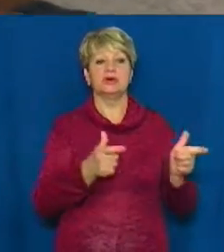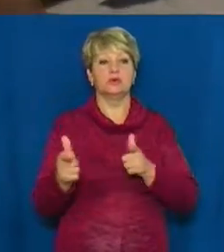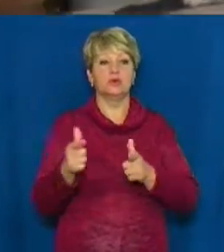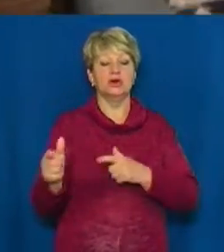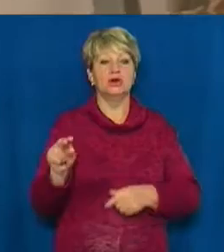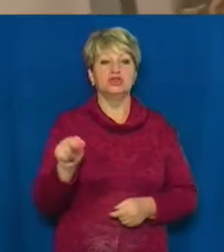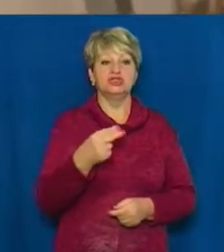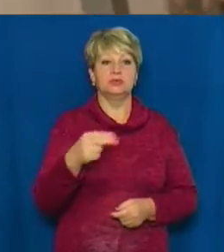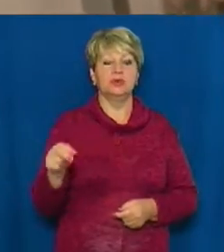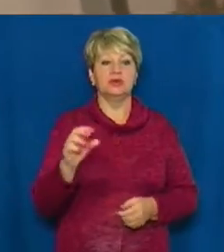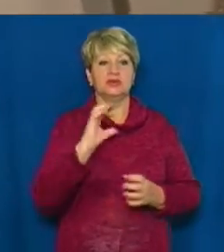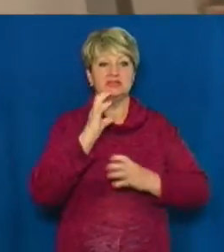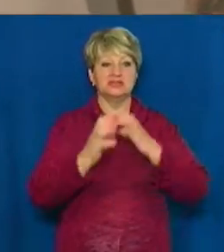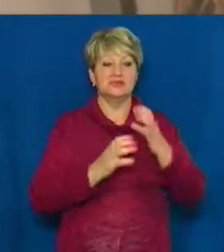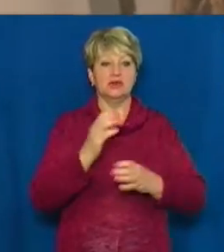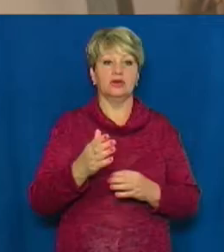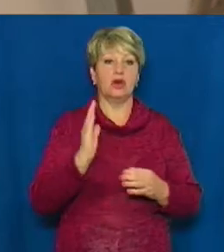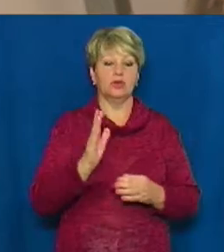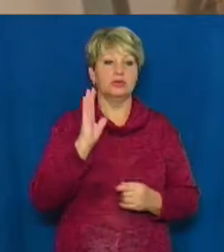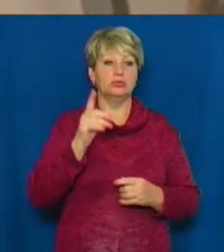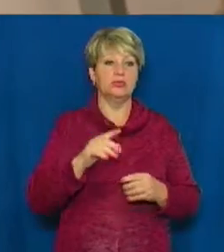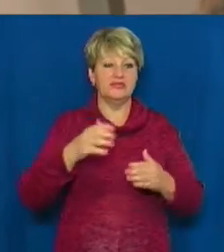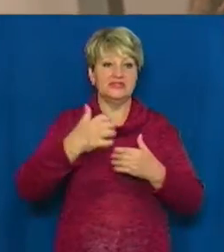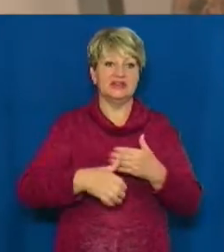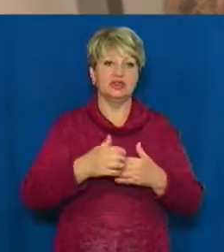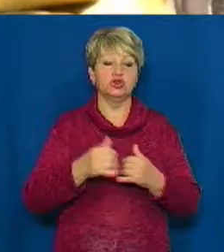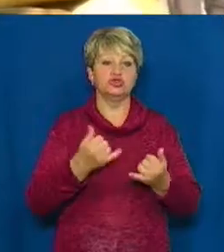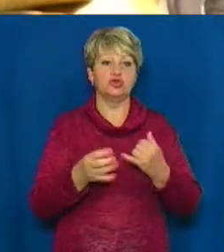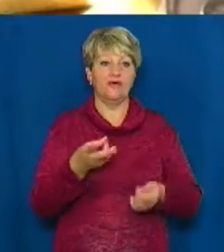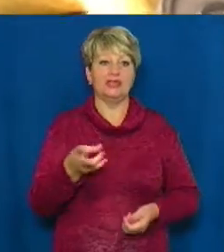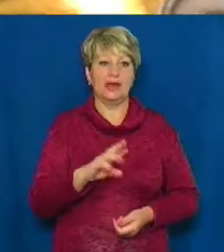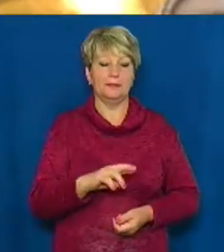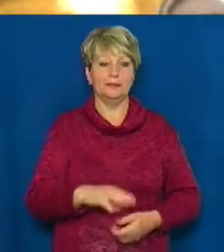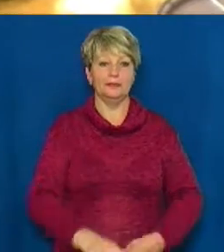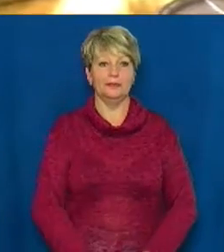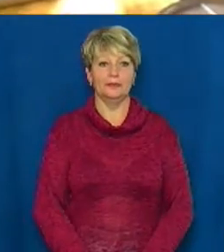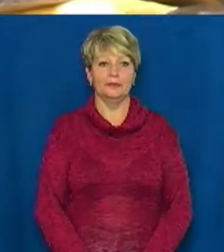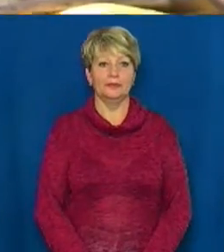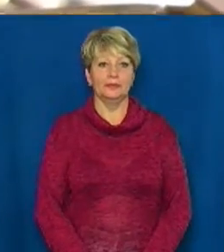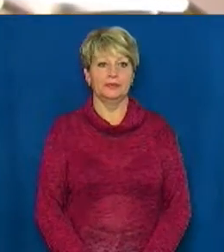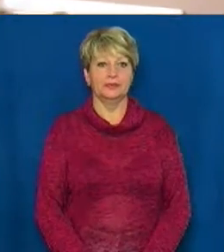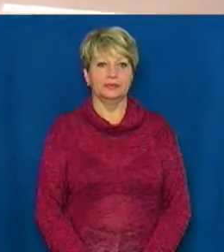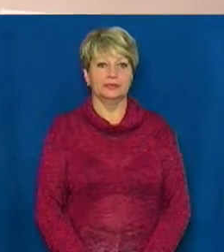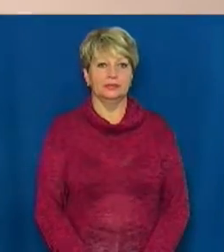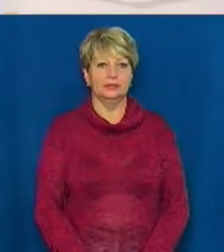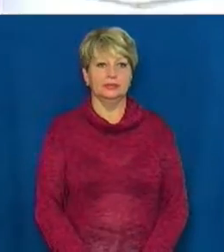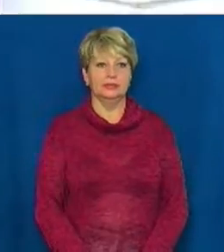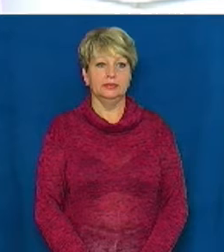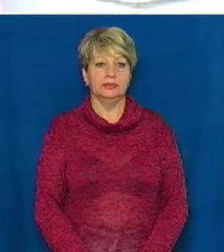світу з дзюдо, який відбудеться в Марокко в середині жовтня. Олена Нечитайло, Федір Коцаба. Новини на Суспільному. Черкаси.